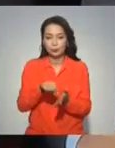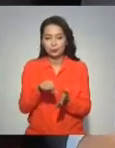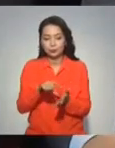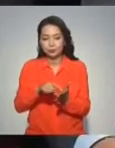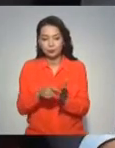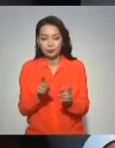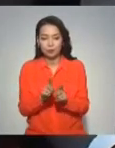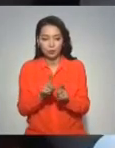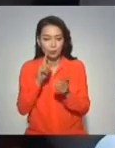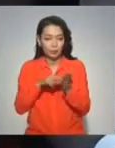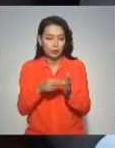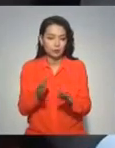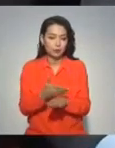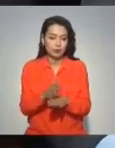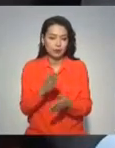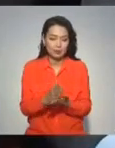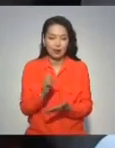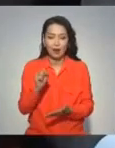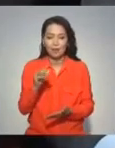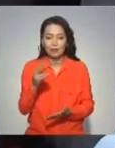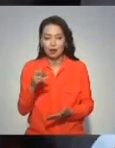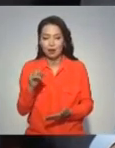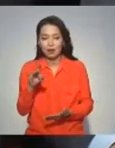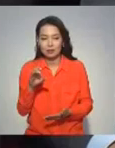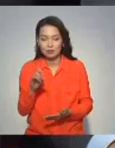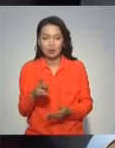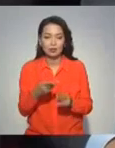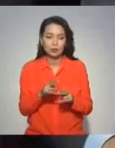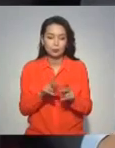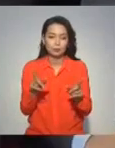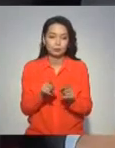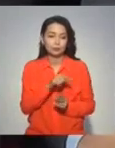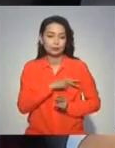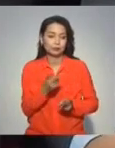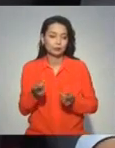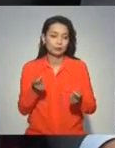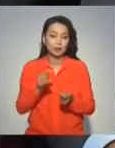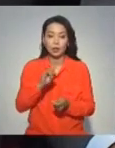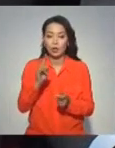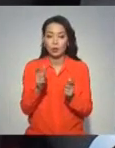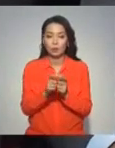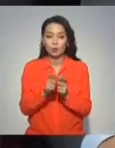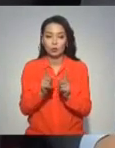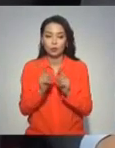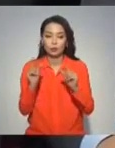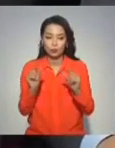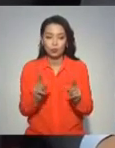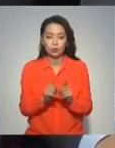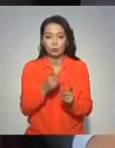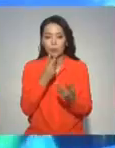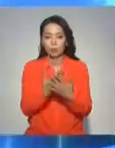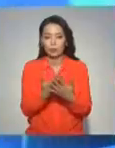бөлінуі ескеріліп отыр. Бұл қадам бәсекелестік ортаны дамытуға, нарық субъектілері арасында бәсеке арқылы әуе билеті құнын төмендетуге оң әсер